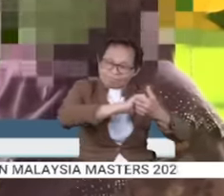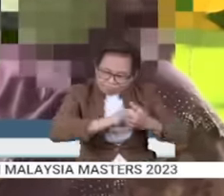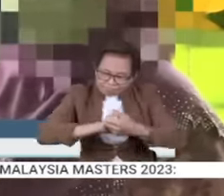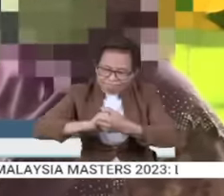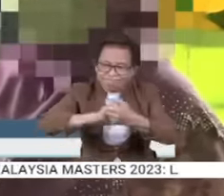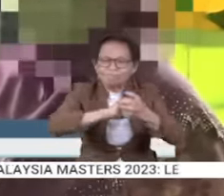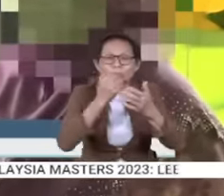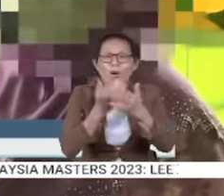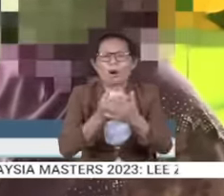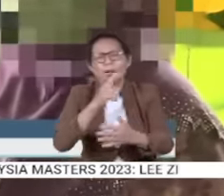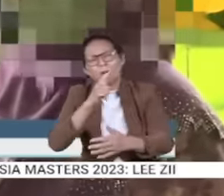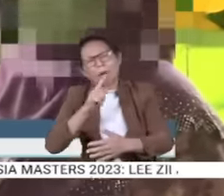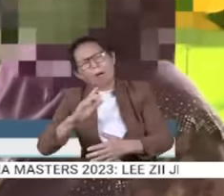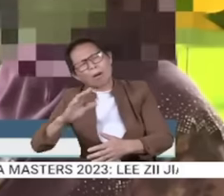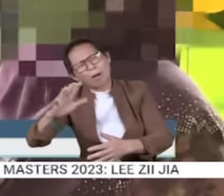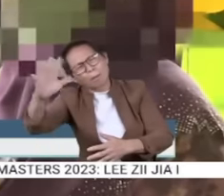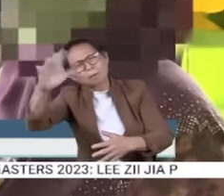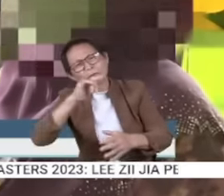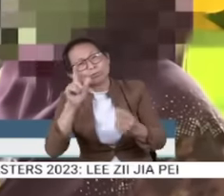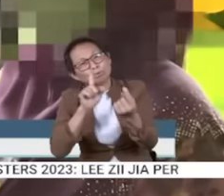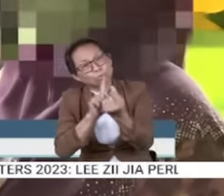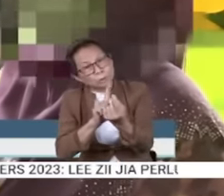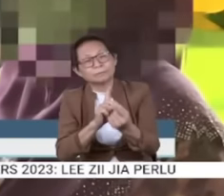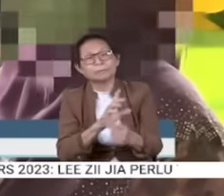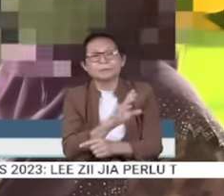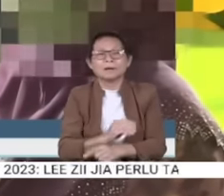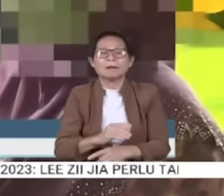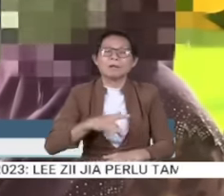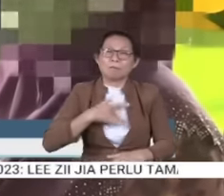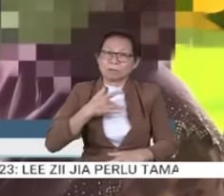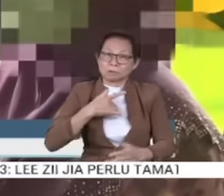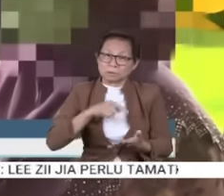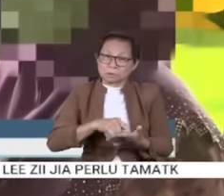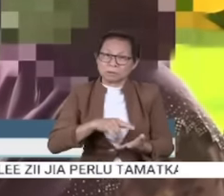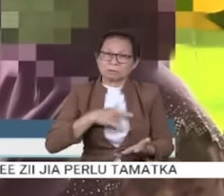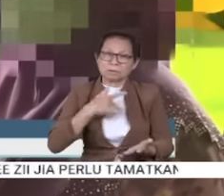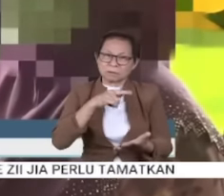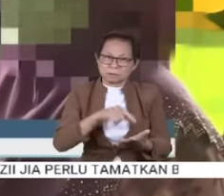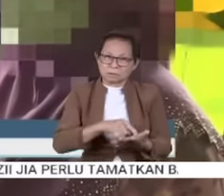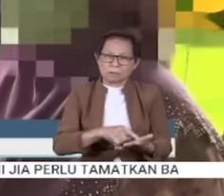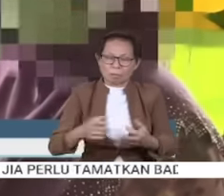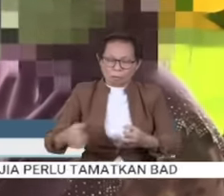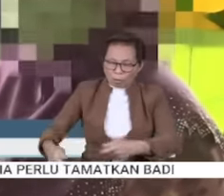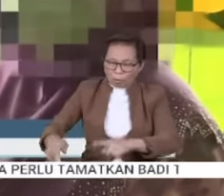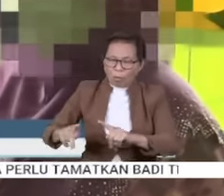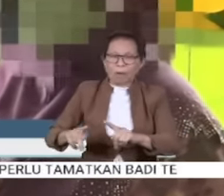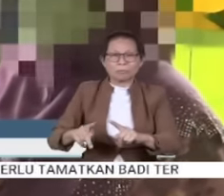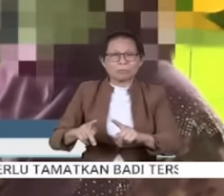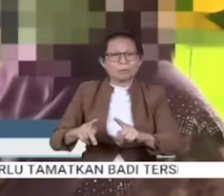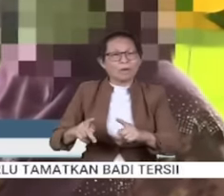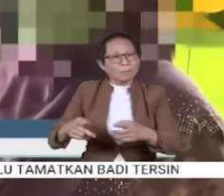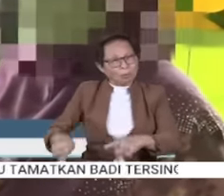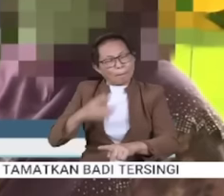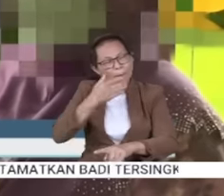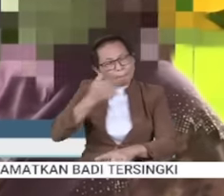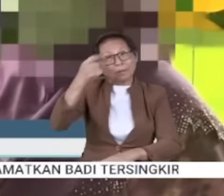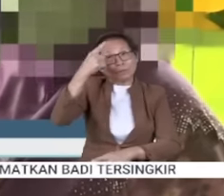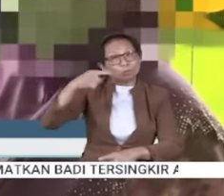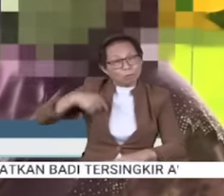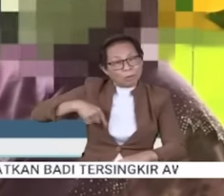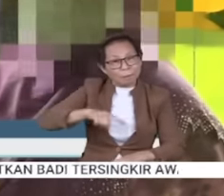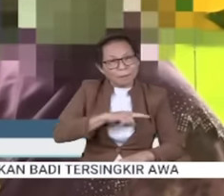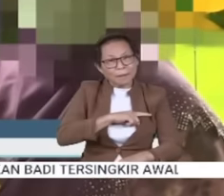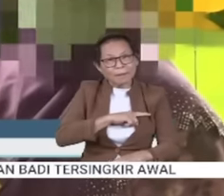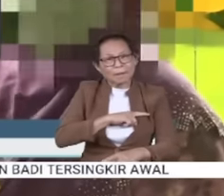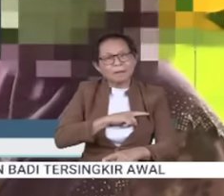baik Setelah lama tidak berjumpa dan saya rasa ini memang peluang ke masa lalu untuk kami untuk juga